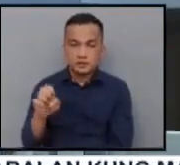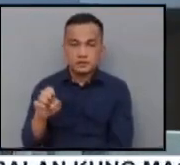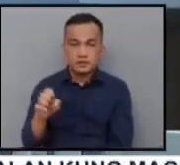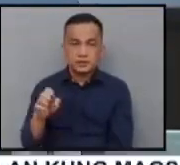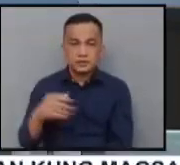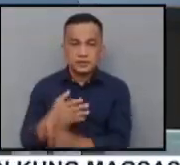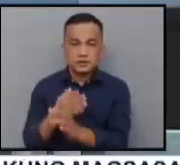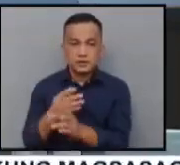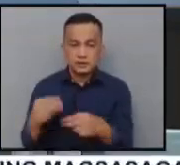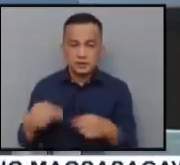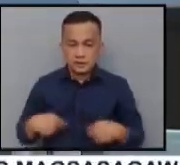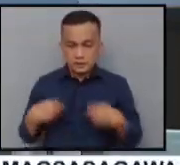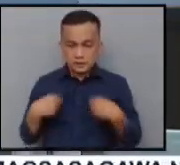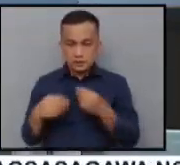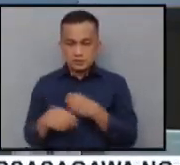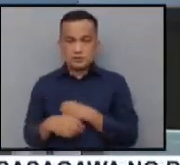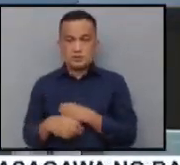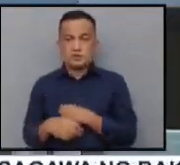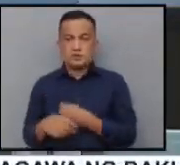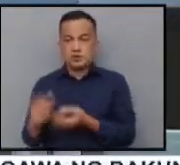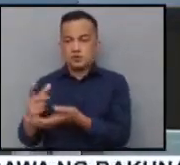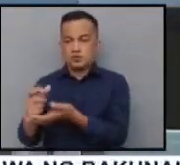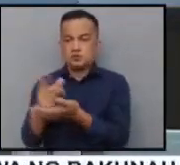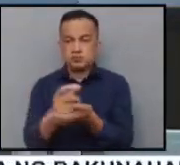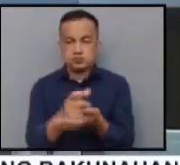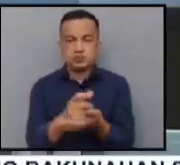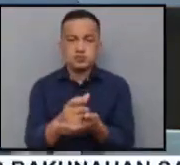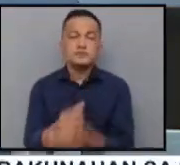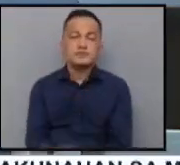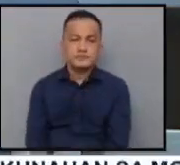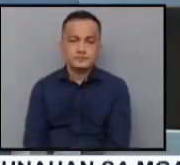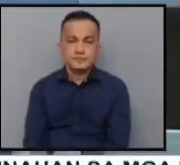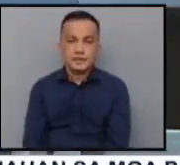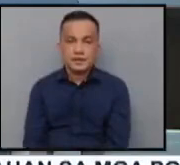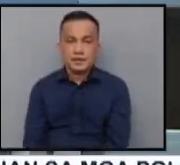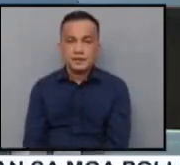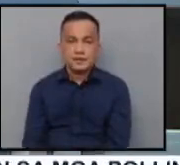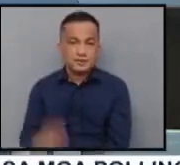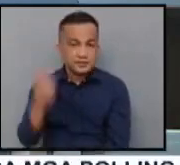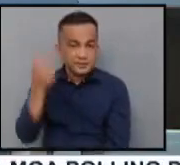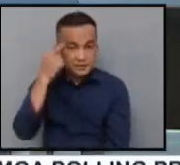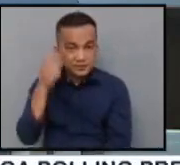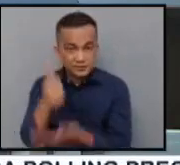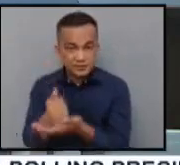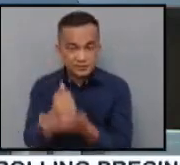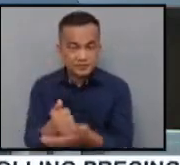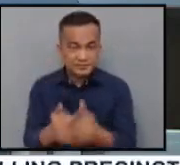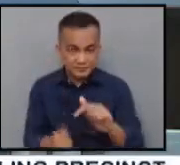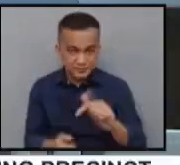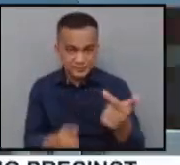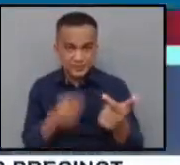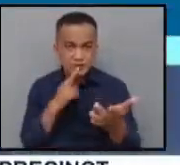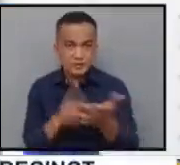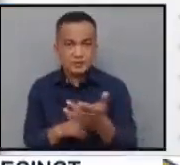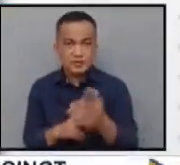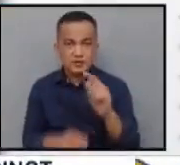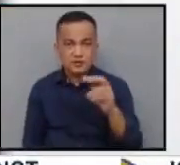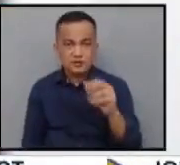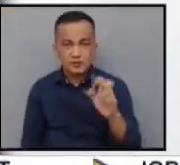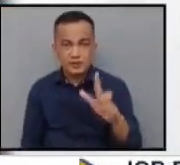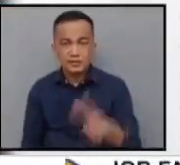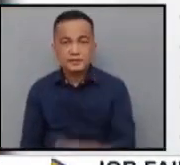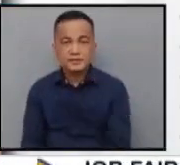naman ng citywide immunization sa lungsod. Ang iba pang tulong ng gobyerno alamin sa report ni Noel Talakay. Rise and Shine, Noel.